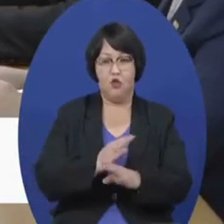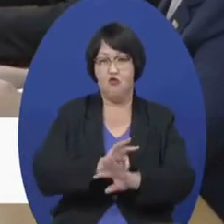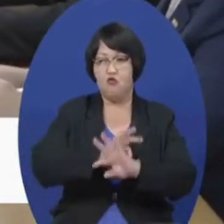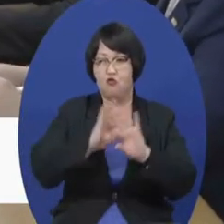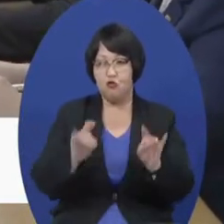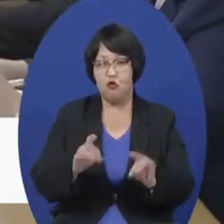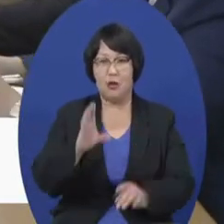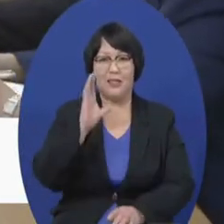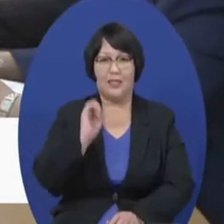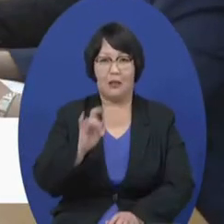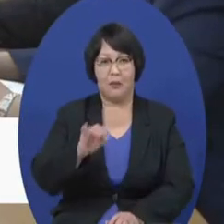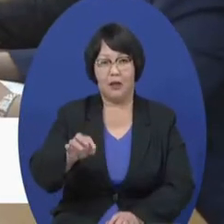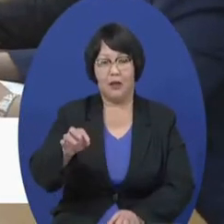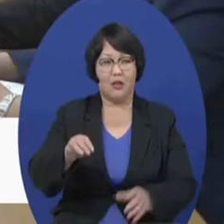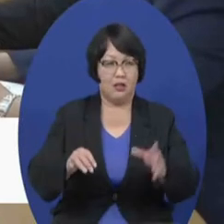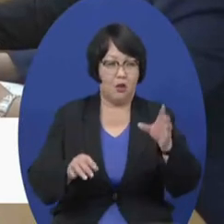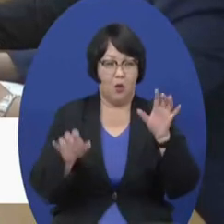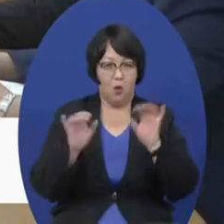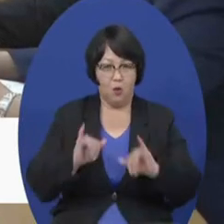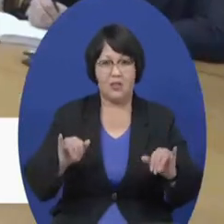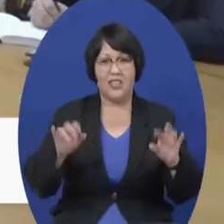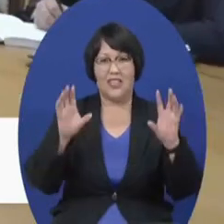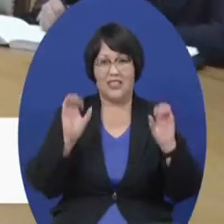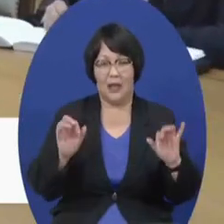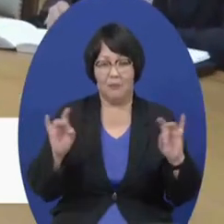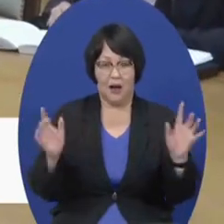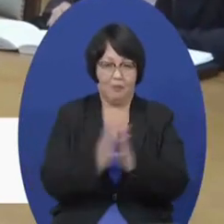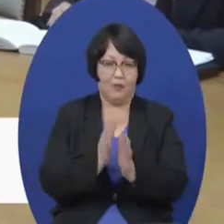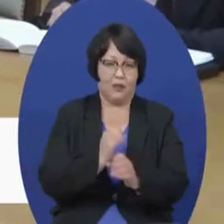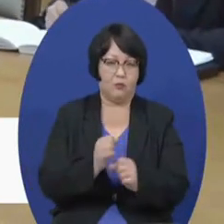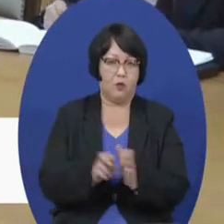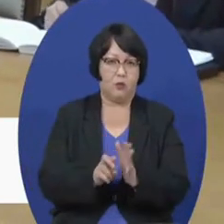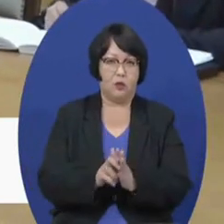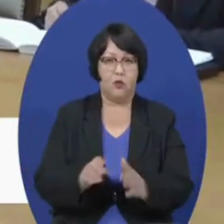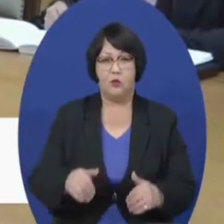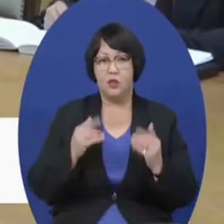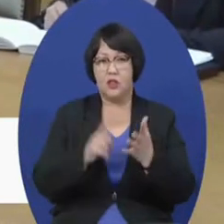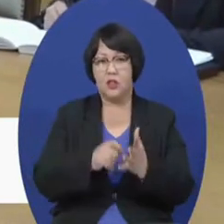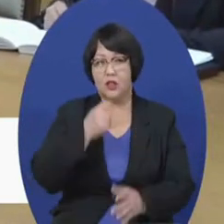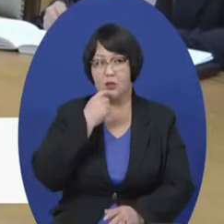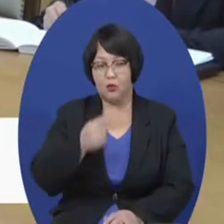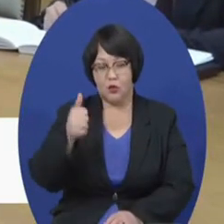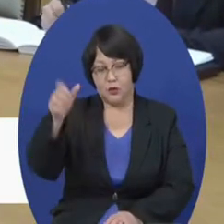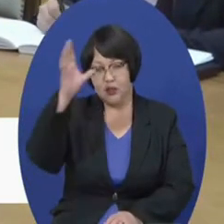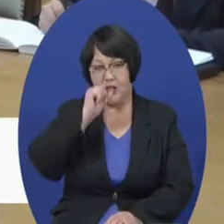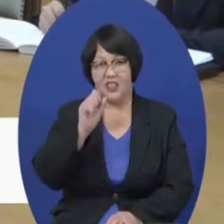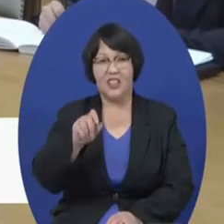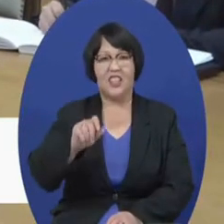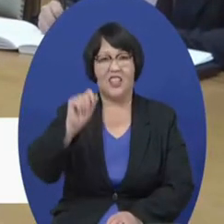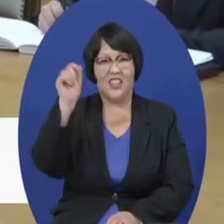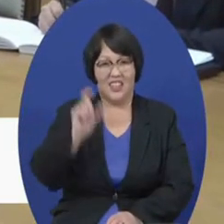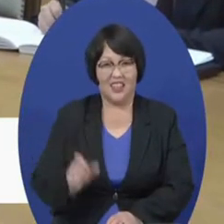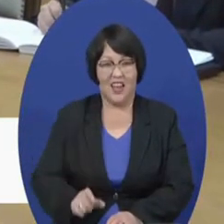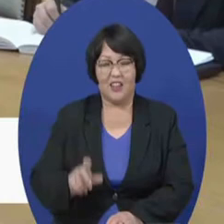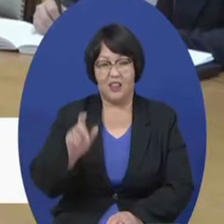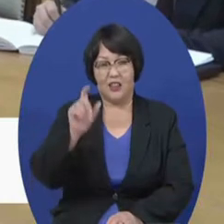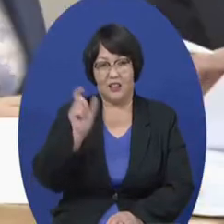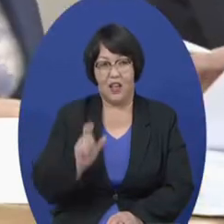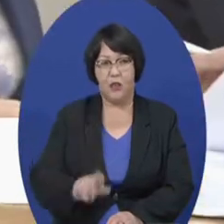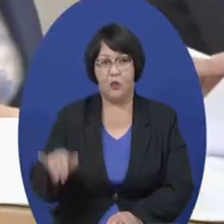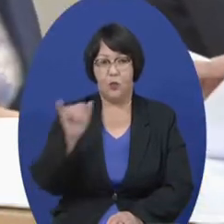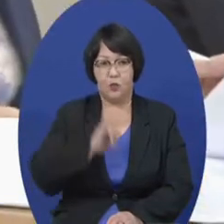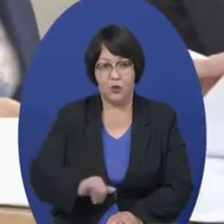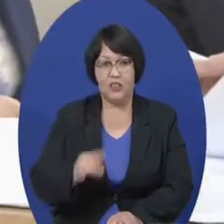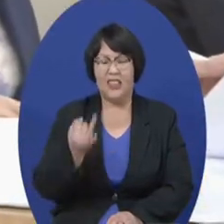бусад салбарт ч өргөжүүлэн хөгжүүлэх нь зүйтэй гэж үзэж байна. Мөн ерөнхий сайд Бүгд Найрамдах Итали улсаас Монгол улсад суугаа элчин сайд